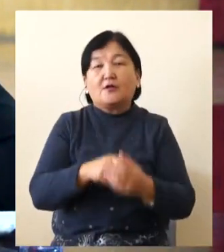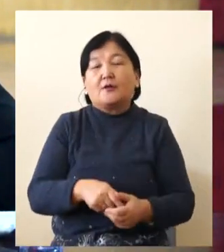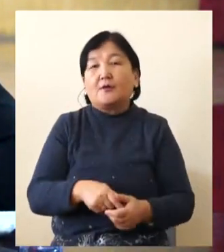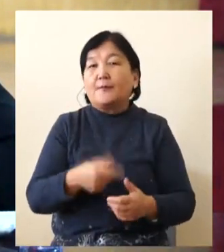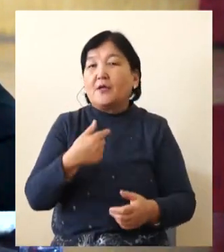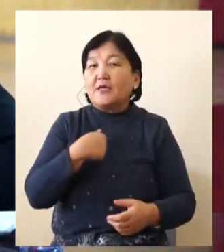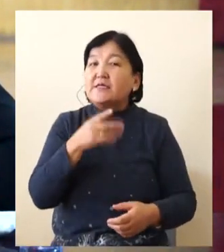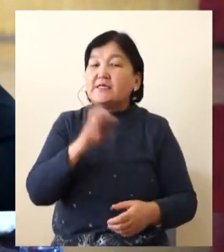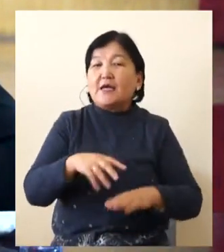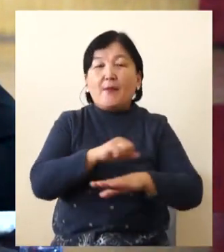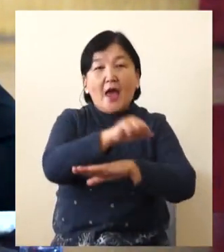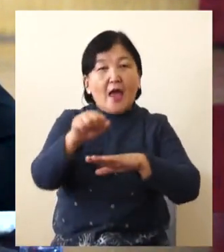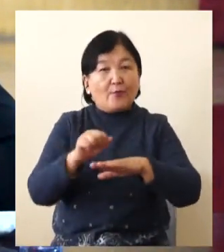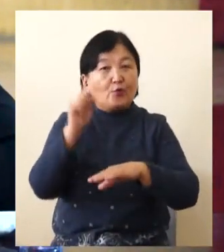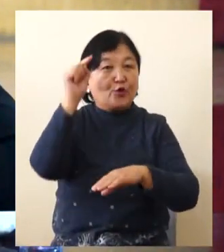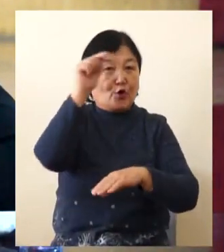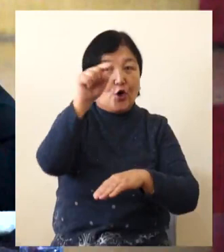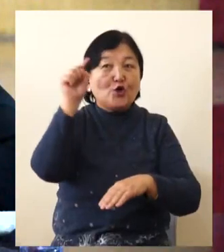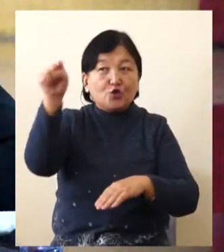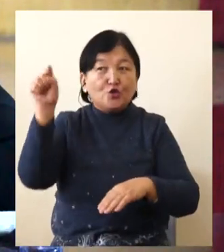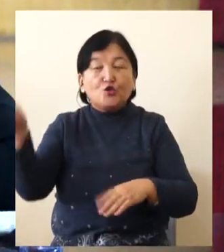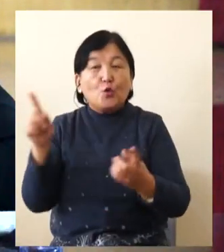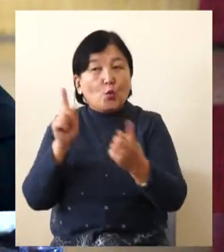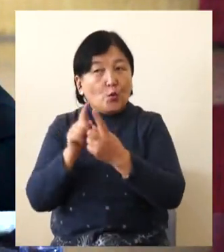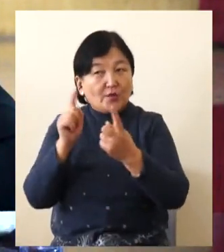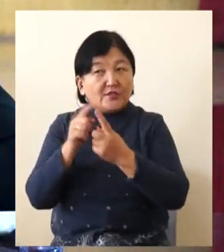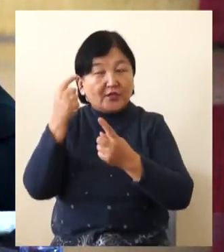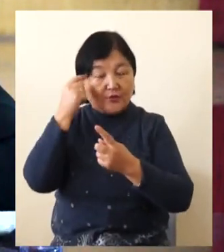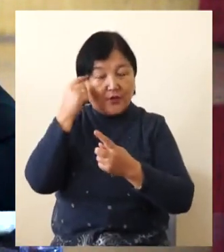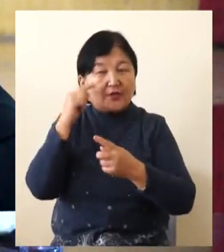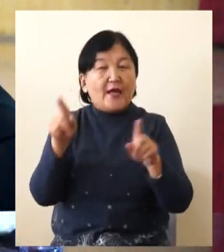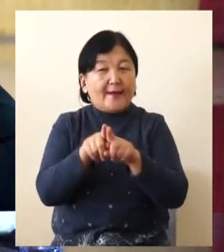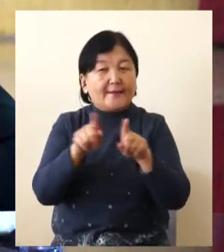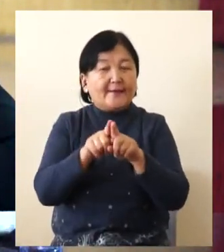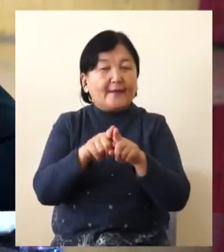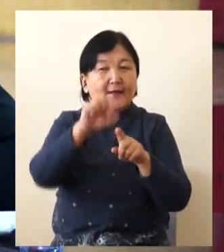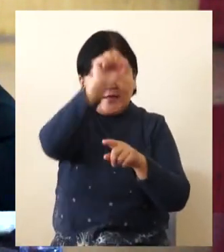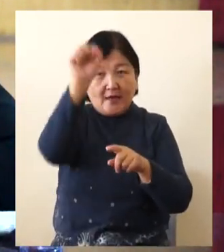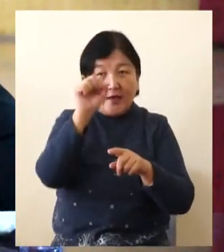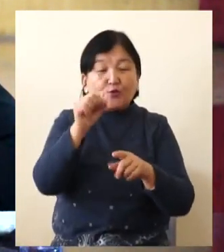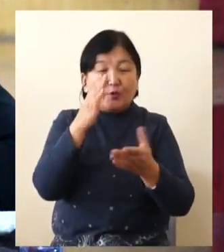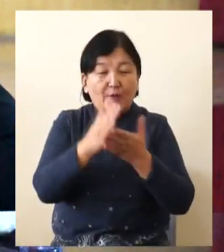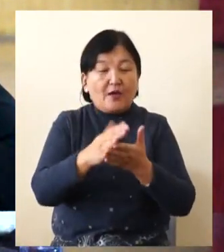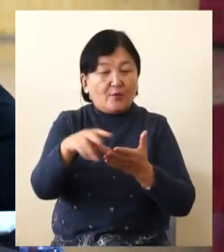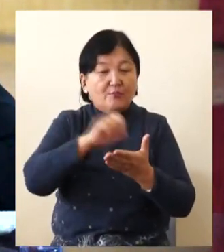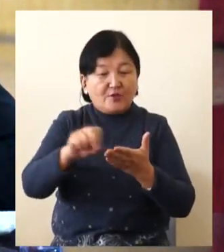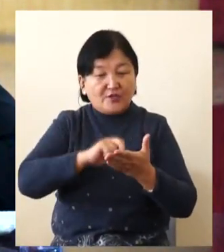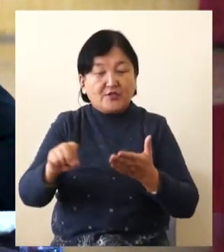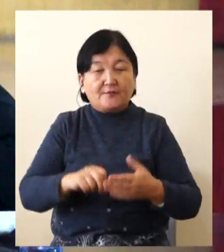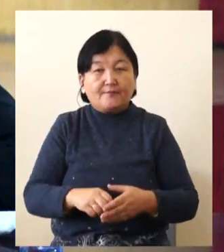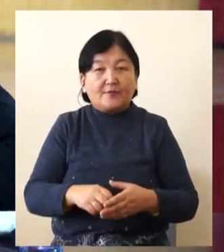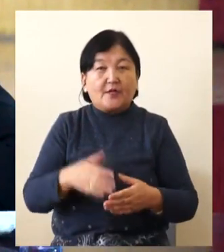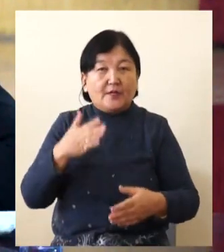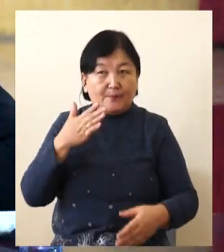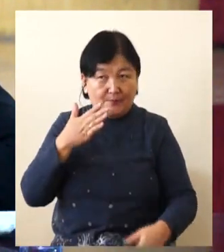зарим ангиудтай очиж хүмүүстэй уулзаад яг иймэрхүү тохиолдолд юм хүн бичиж гэж бодож байгаа. Тэгээ би Скватер аль нэг аймаг руу явахдаа